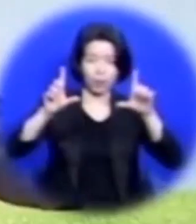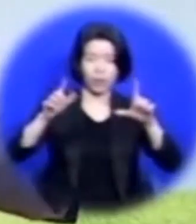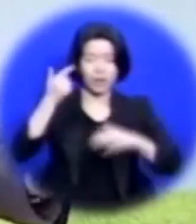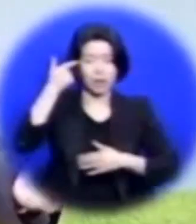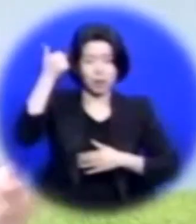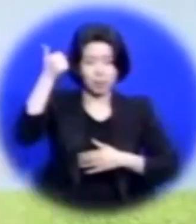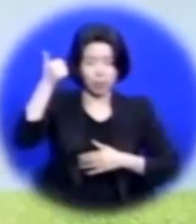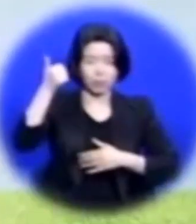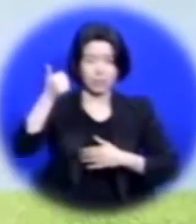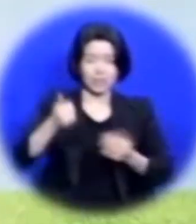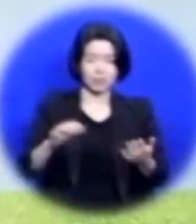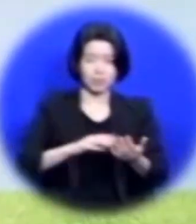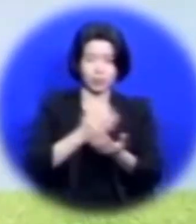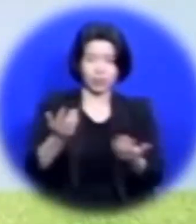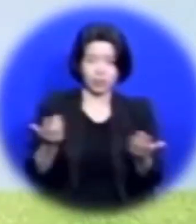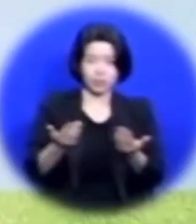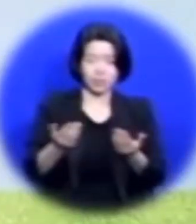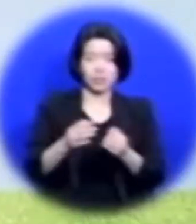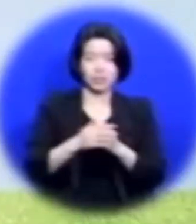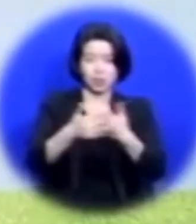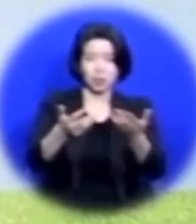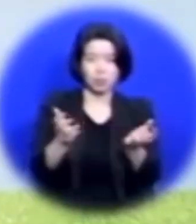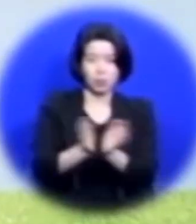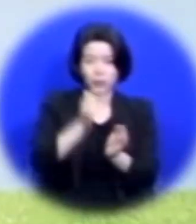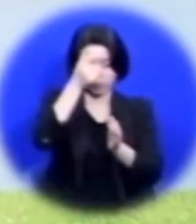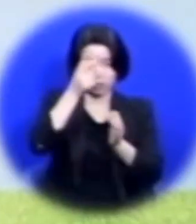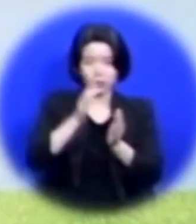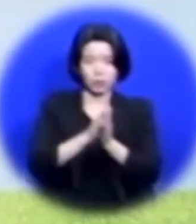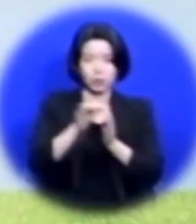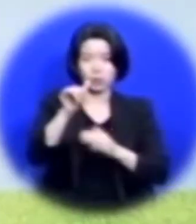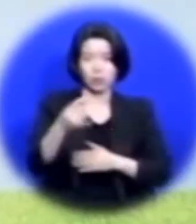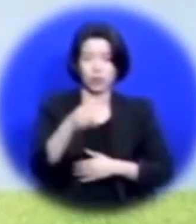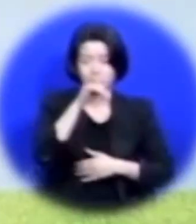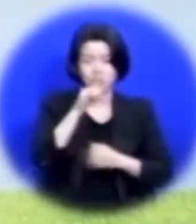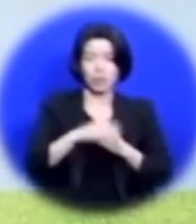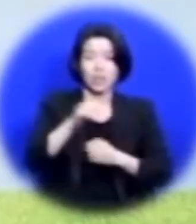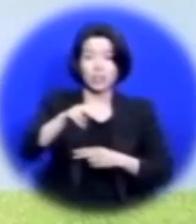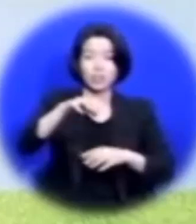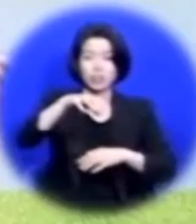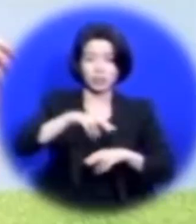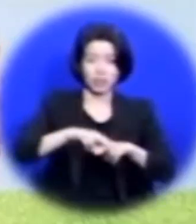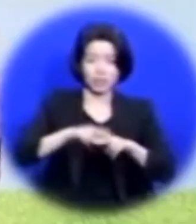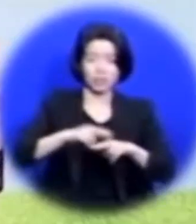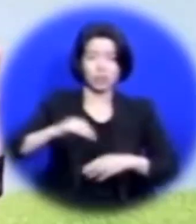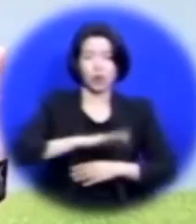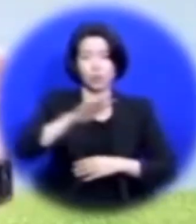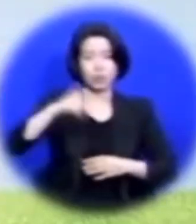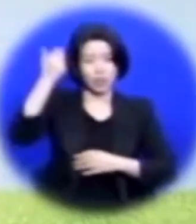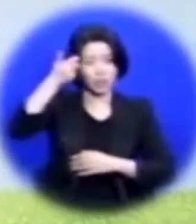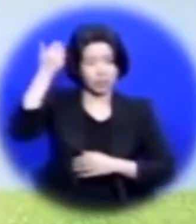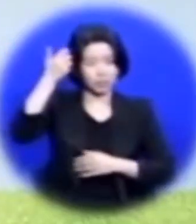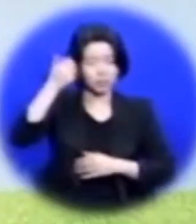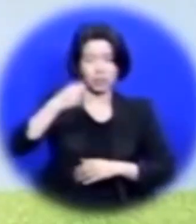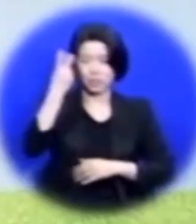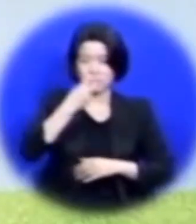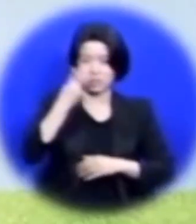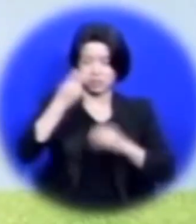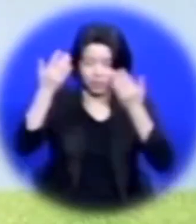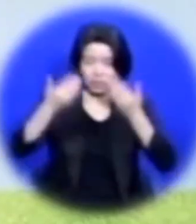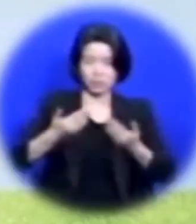교회의 목사님들이 기도회가 있었습니다 그 자리에서 우리의 영적인 진단을 한번